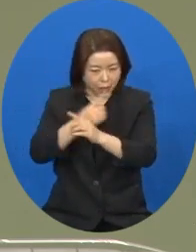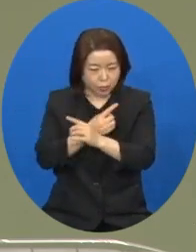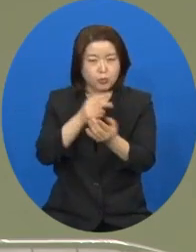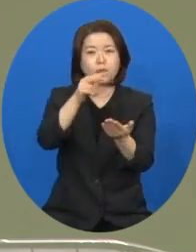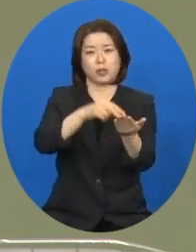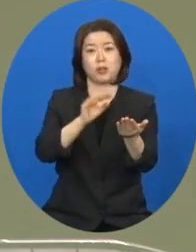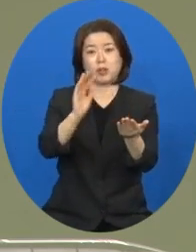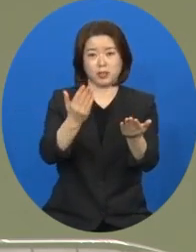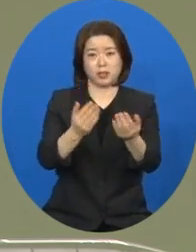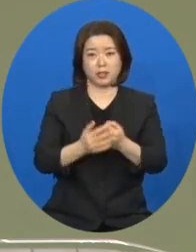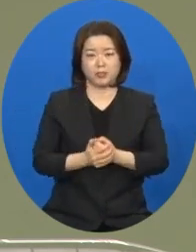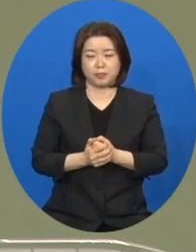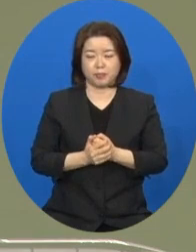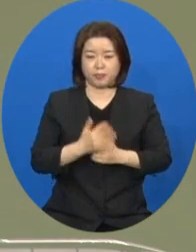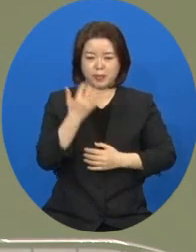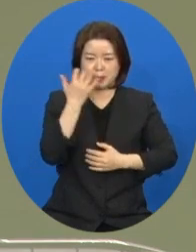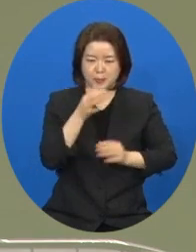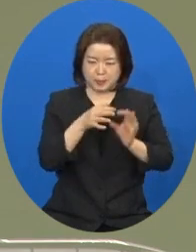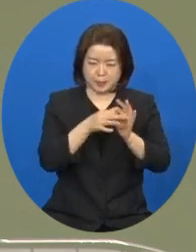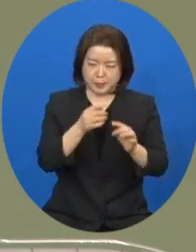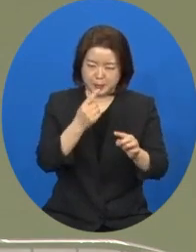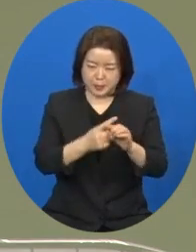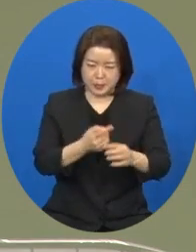간음하다가 그 자리에서 붙잡혀온 여인이에요.